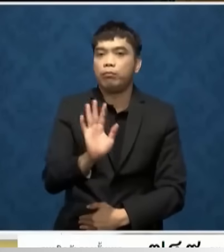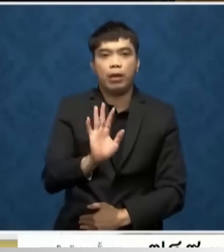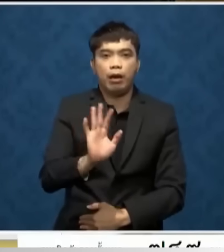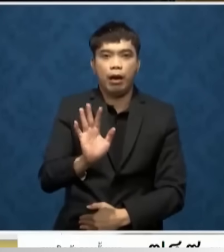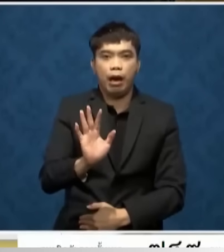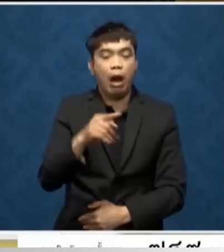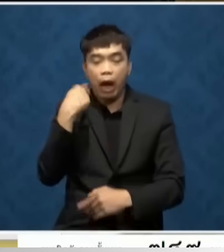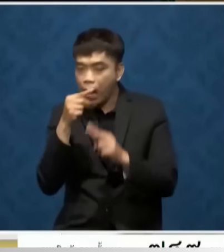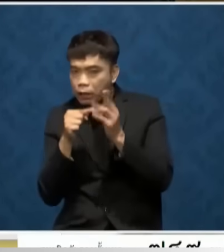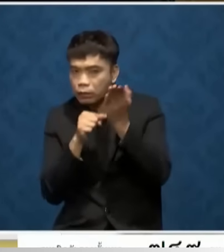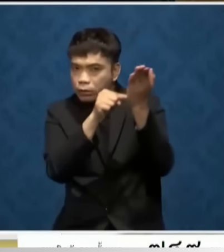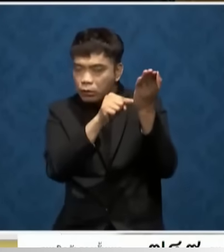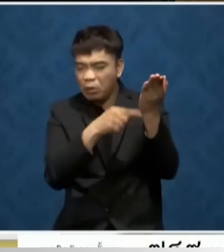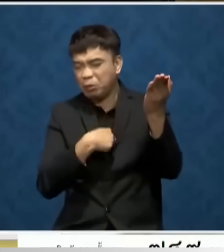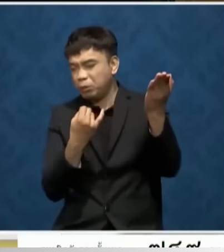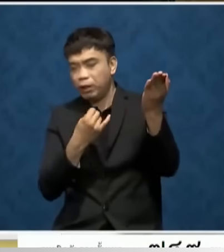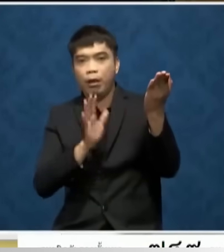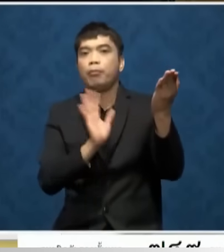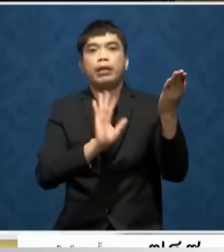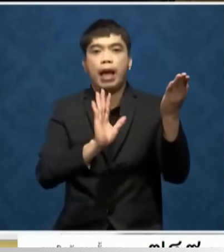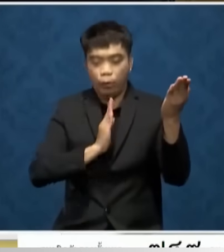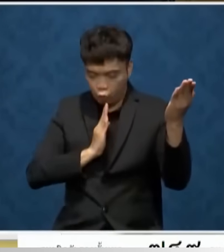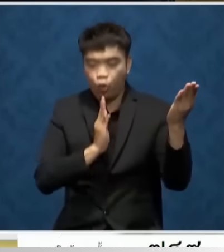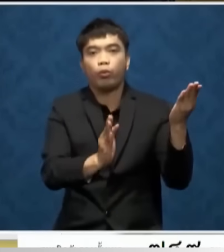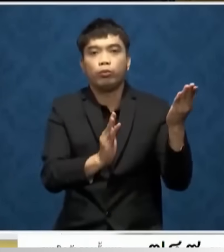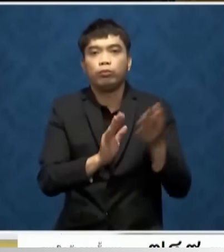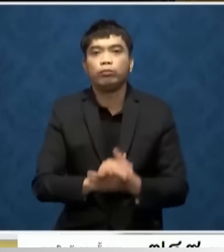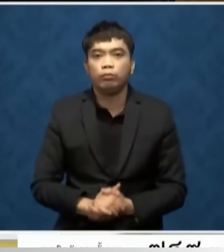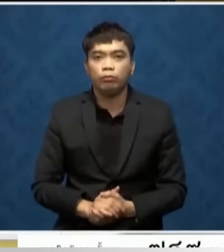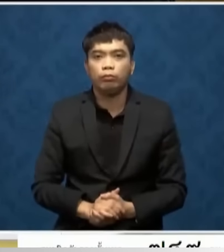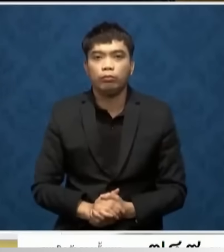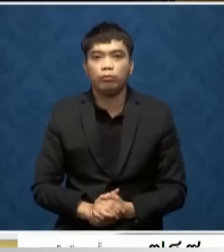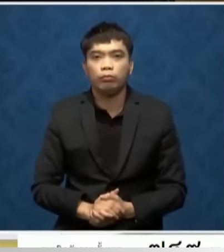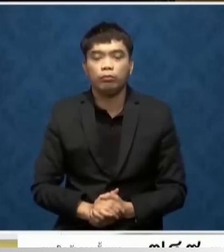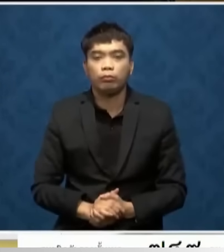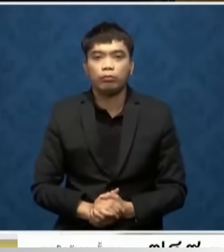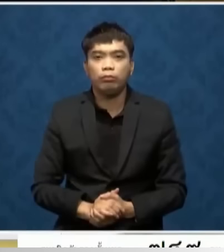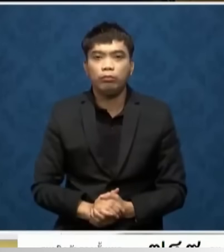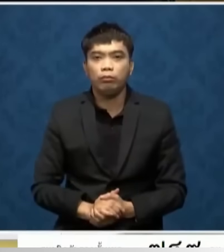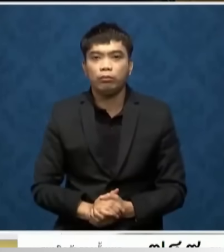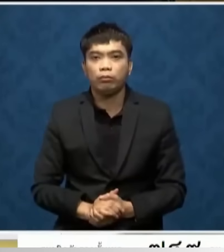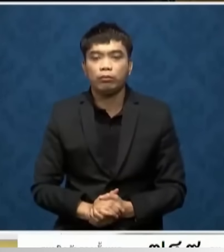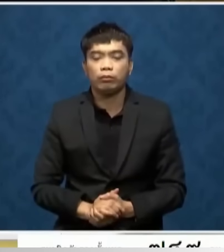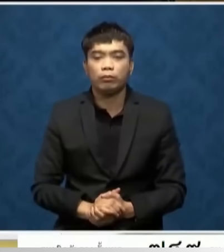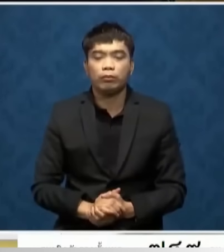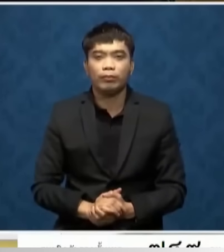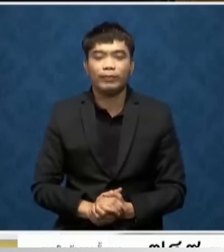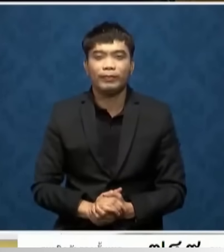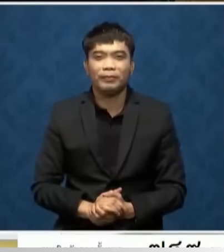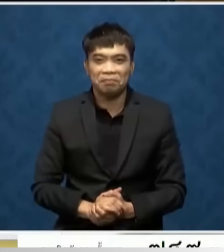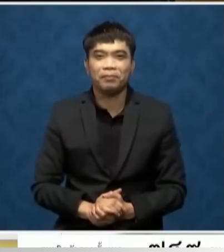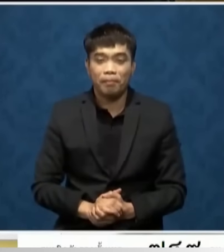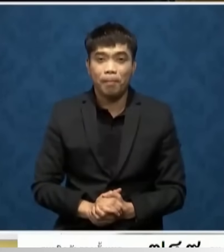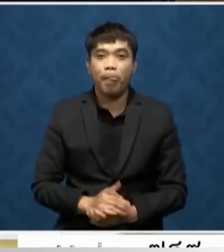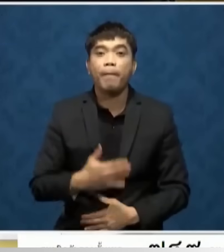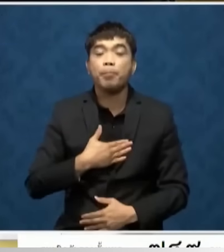การเสนอชื่อเพื่อให้ความเห็นชอบเป็นนายกแต่อย่างใดครับท่านประธานครับต